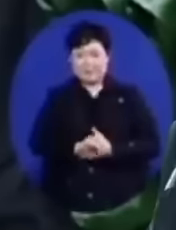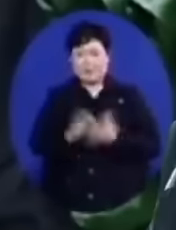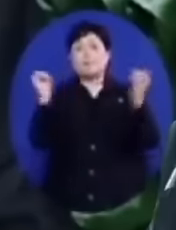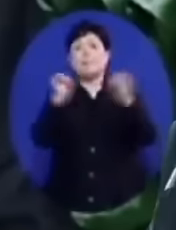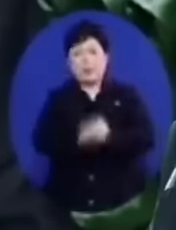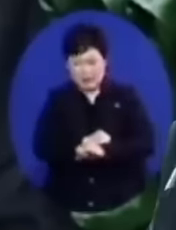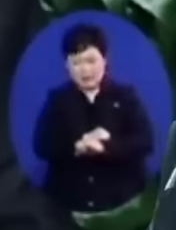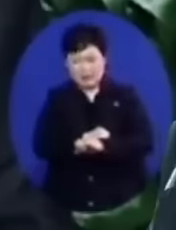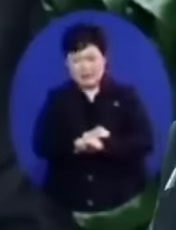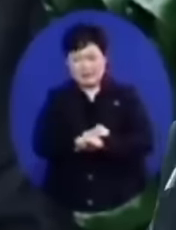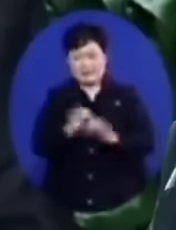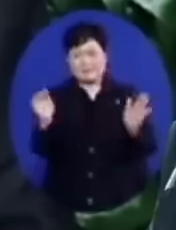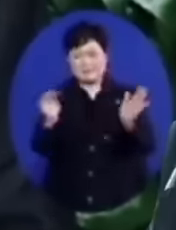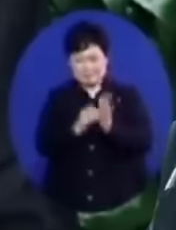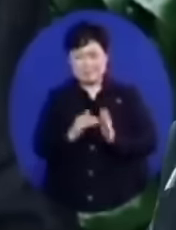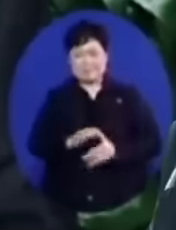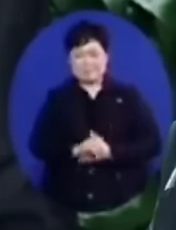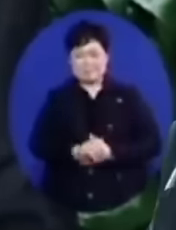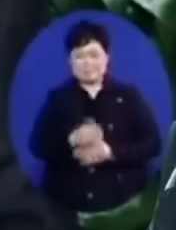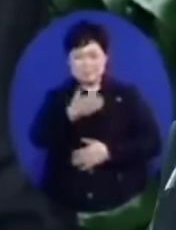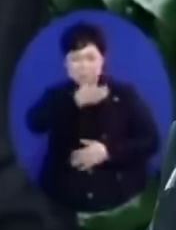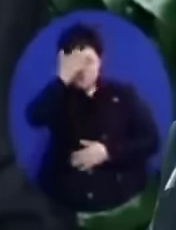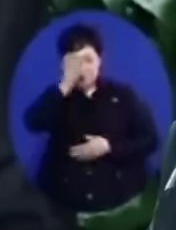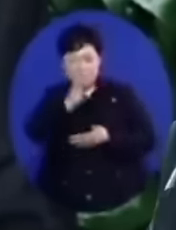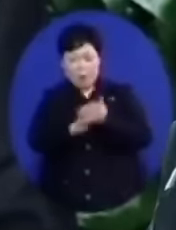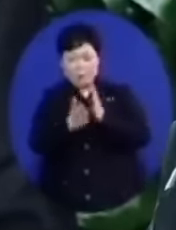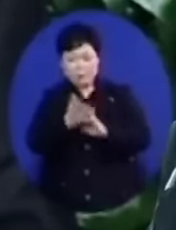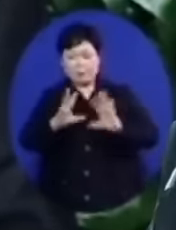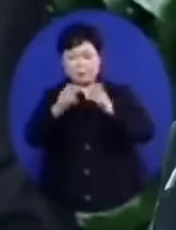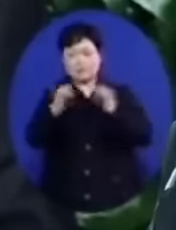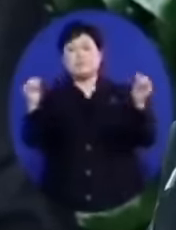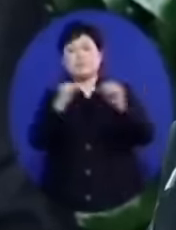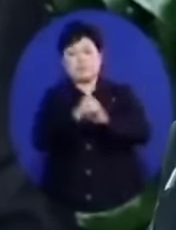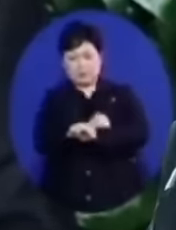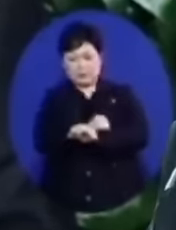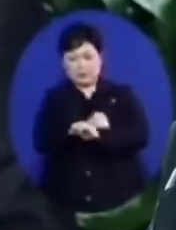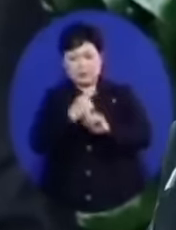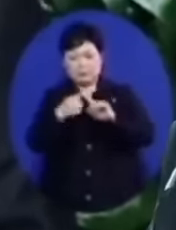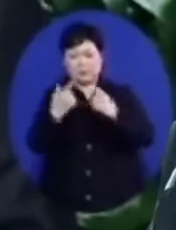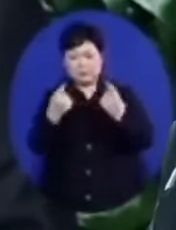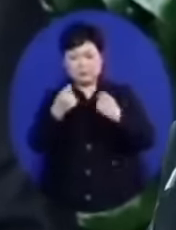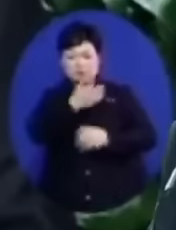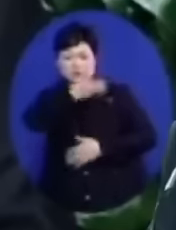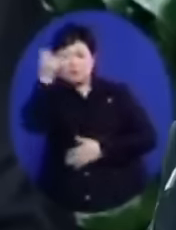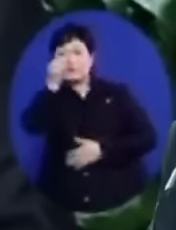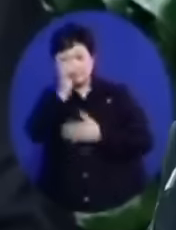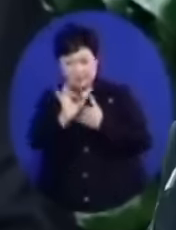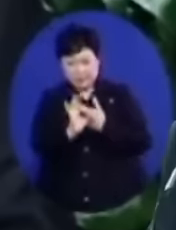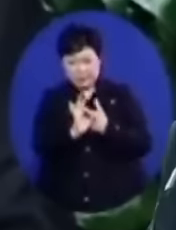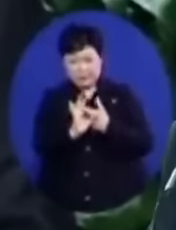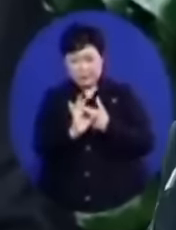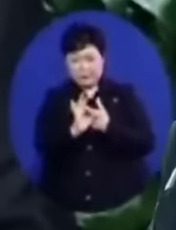망합니다. 꿈이 없는 백성은 망하려. 꿈이 있으면